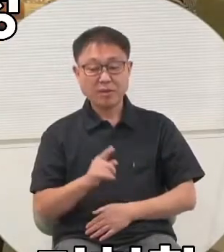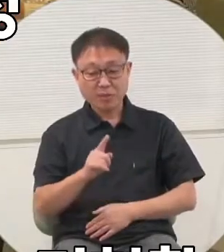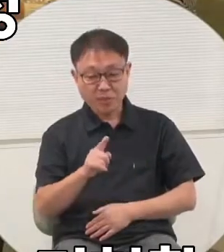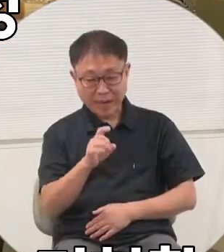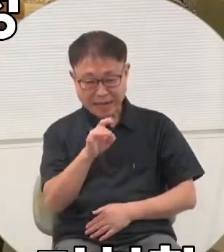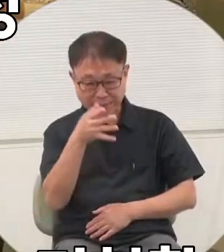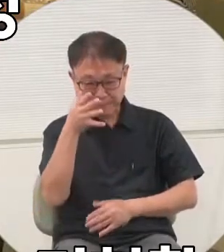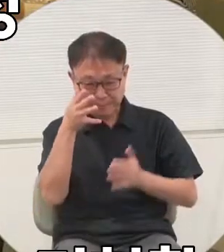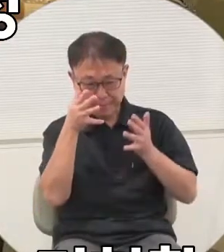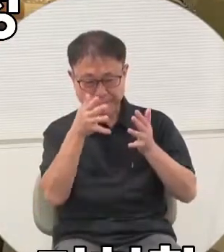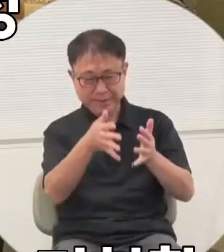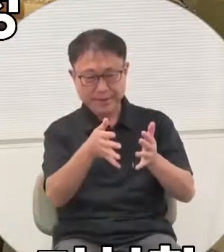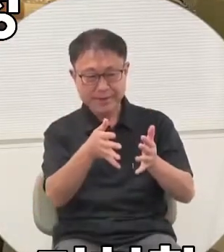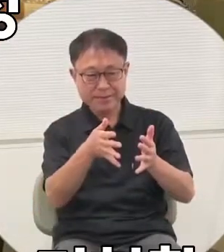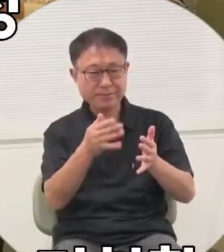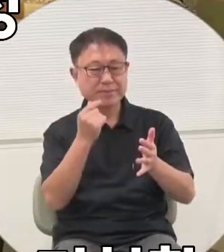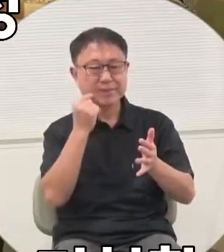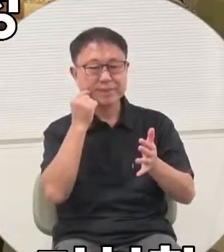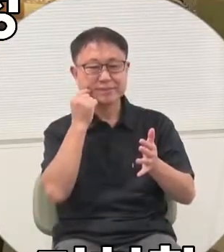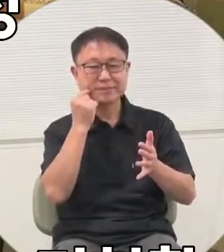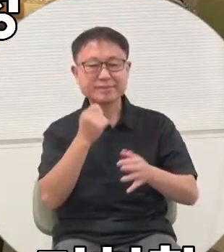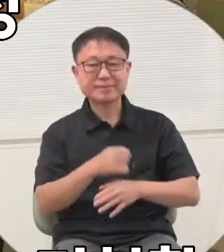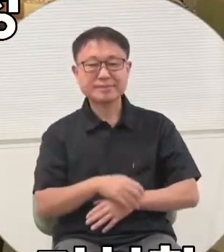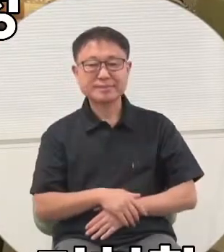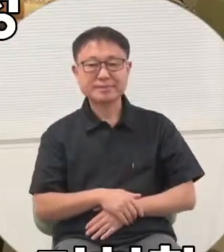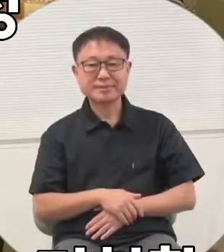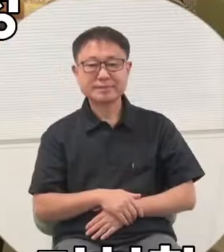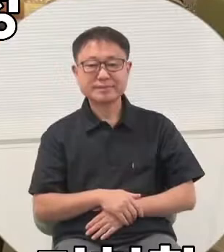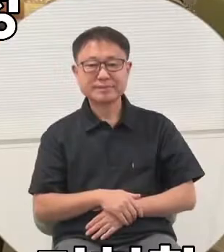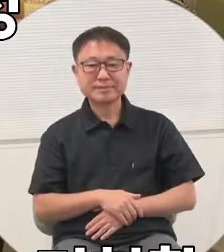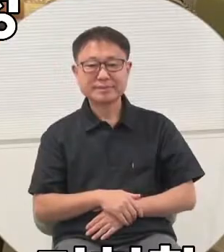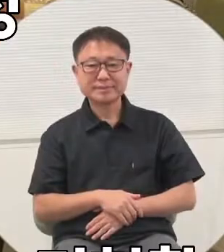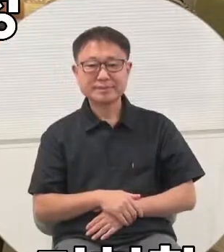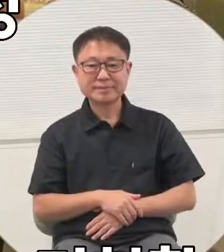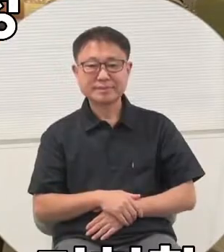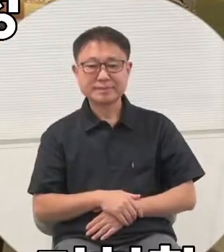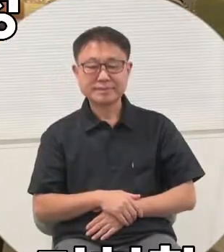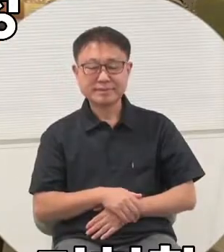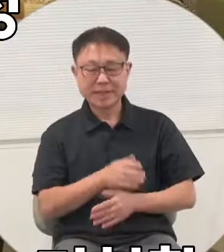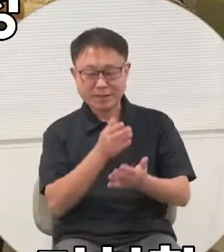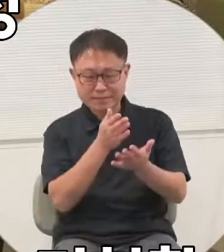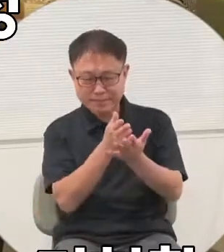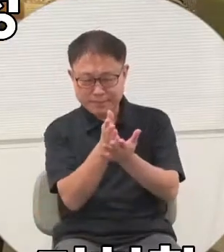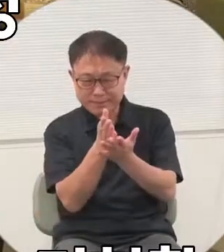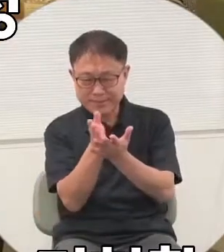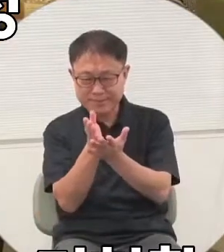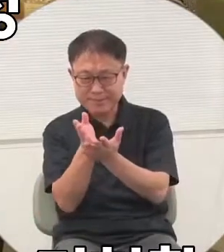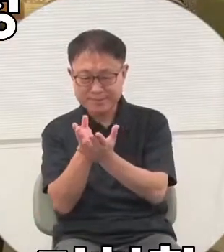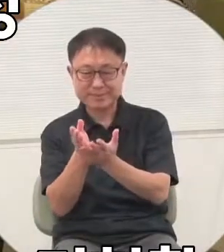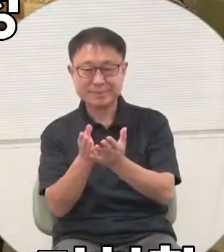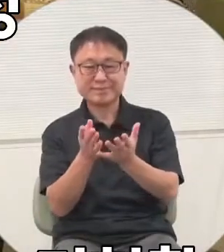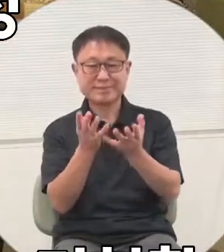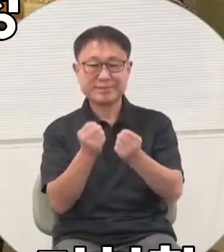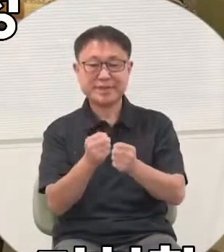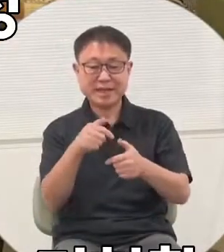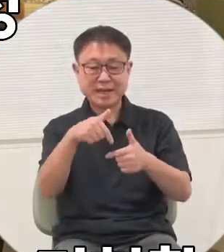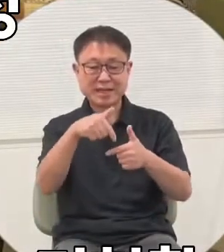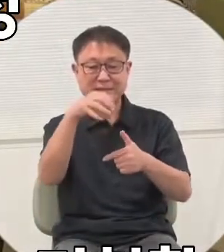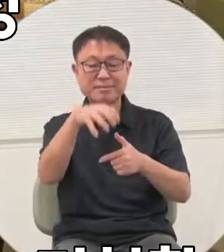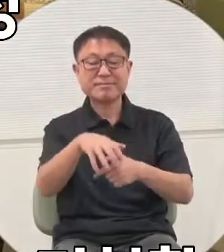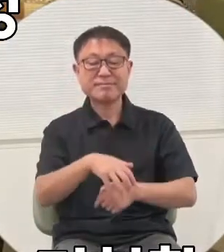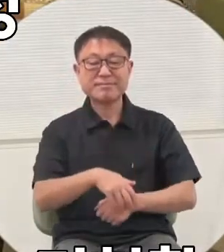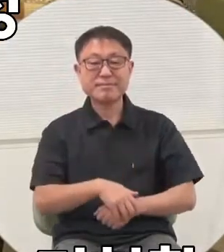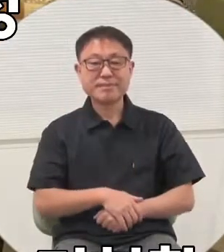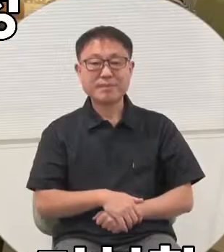곳에 집중하지는 못하는 것 같아요. 이제 역시 여러 가지 지역마다의 주제들이 있긴 한데 강남은 최근에